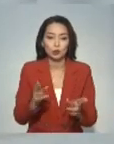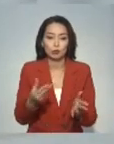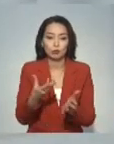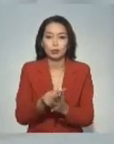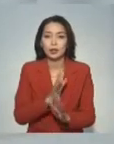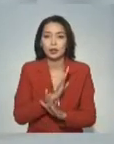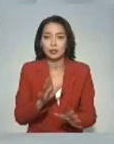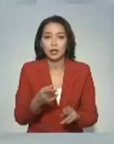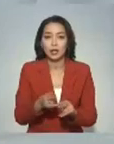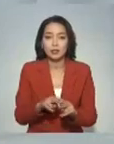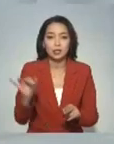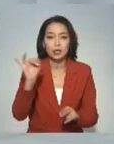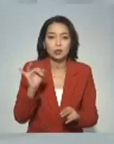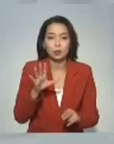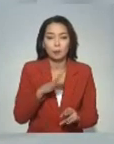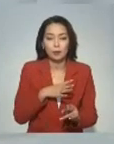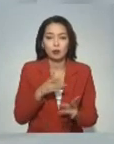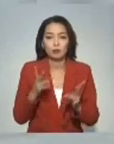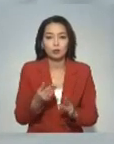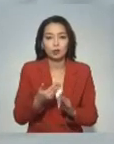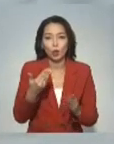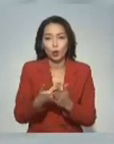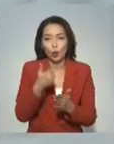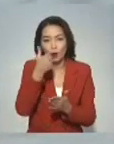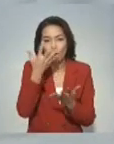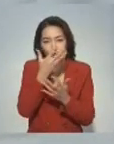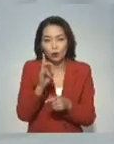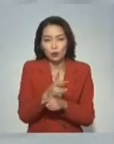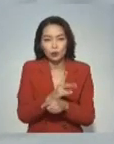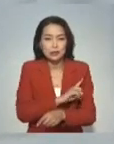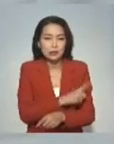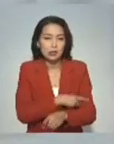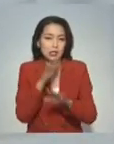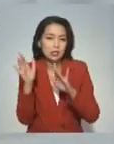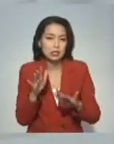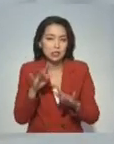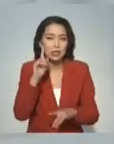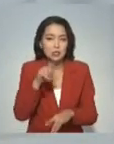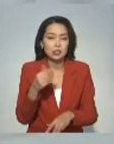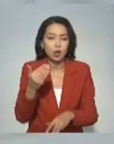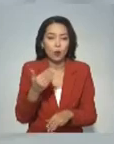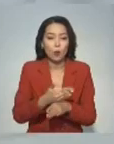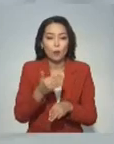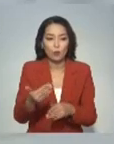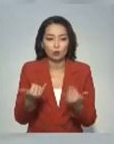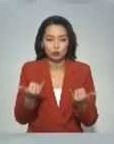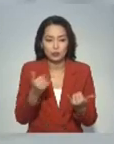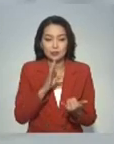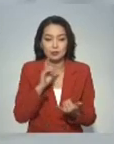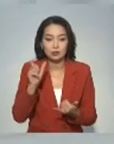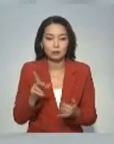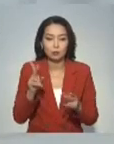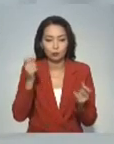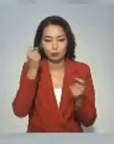не возместил к слову Эта история произошла в новогоднюю ночь во время сильного снегопада но известно о ней стало только сейчас